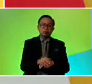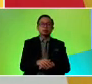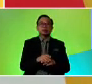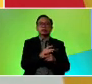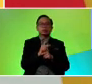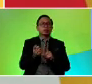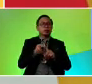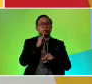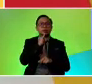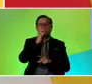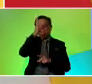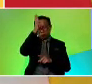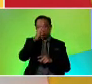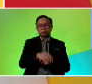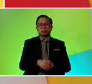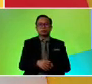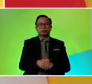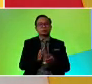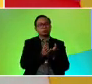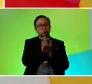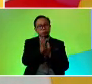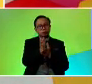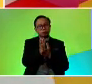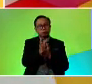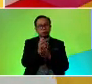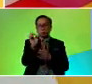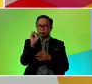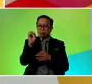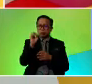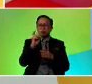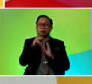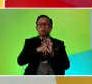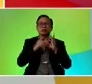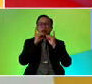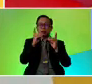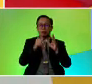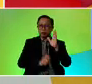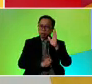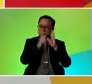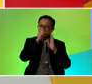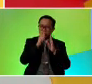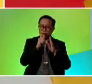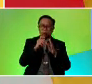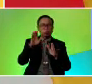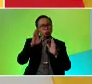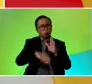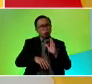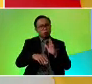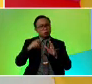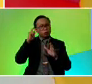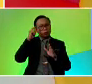deh ibu bapel oke nah seterusnya adalah dia tidak ada pendidikan tinggi Oke kurang pasti ya tentang